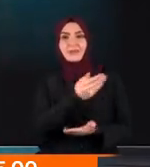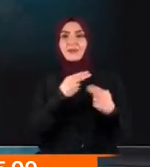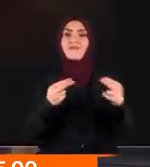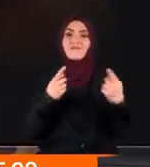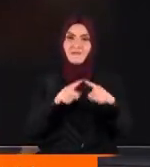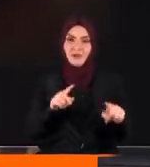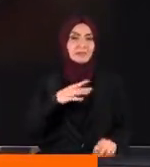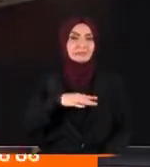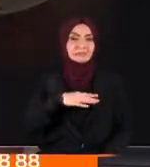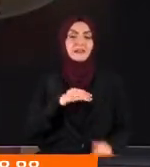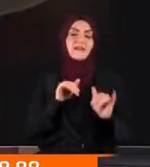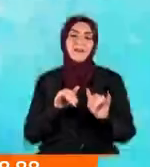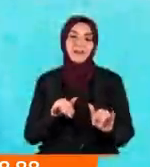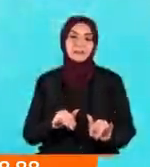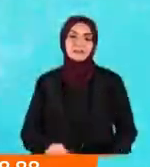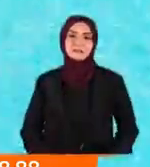aynı.